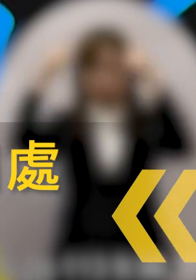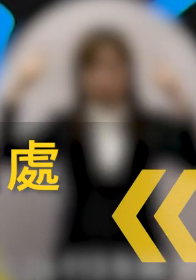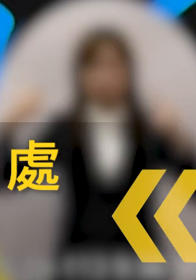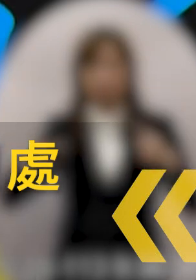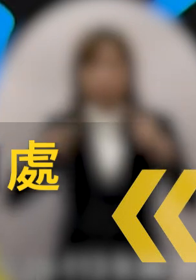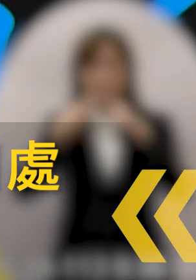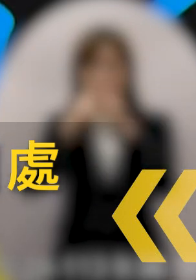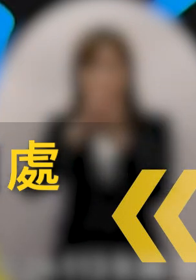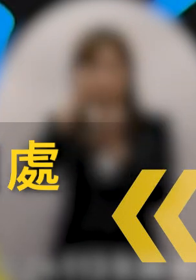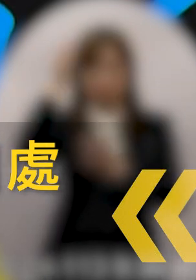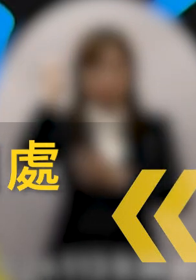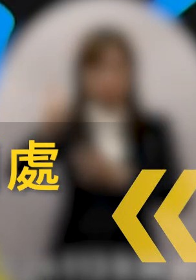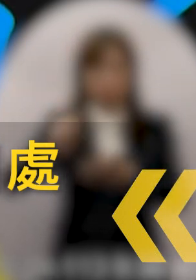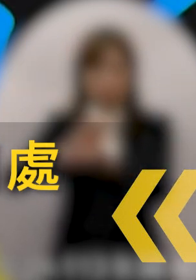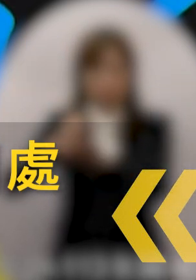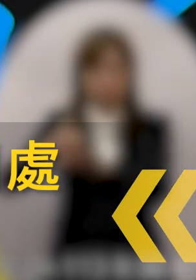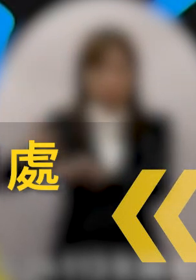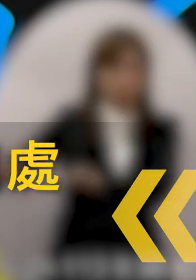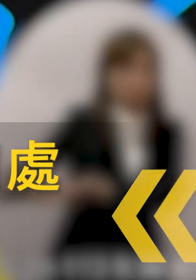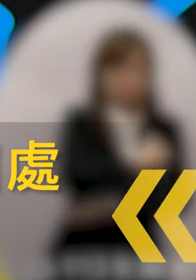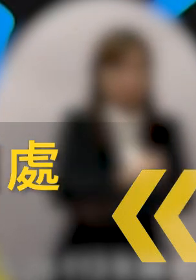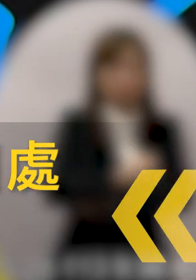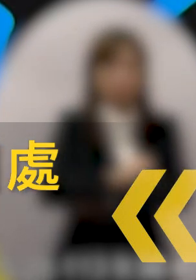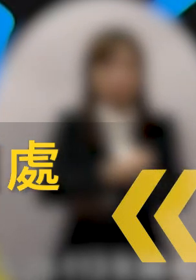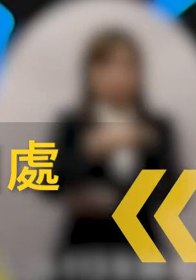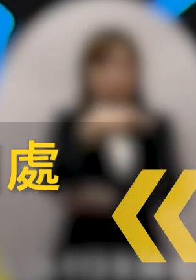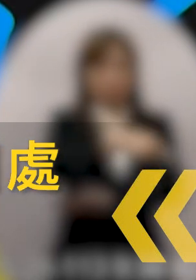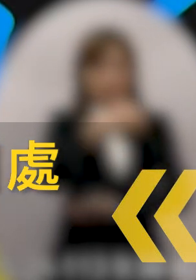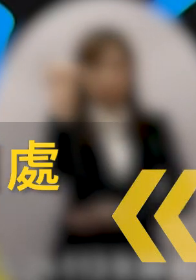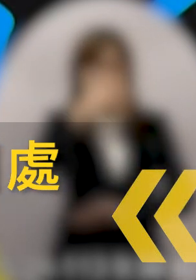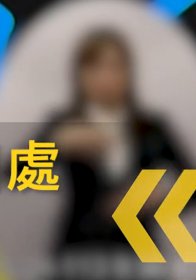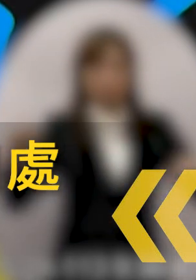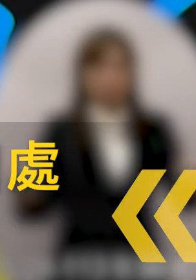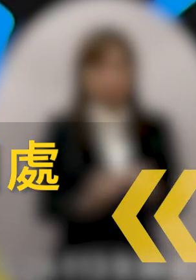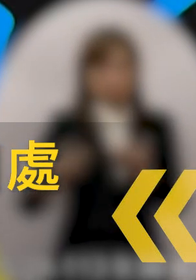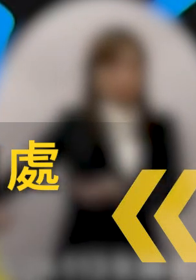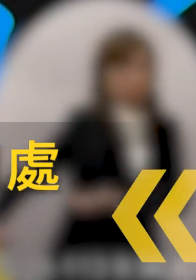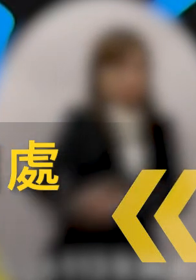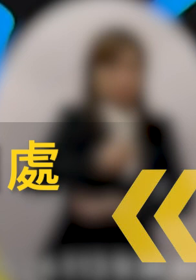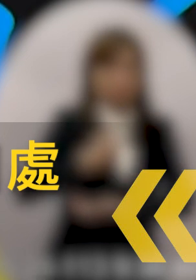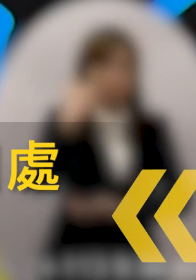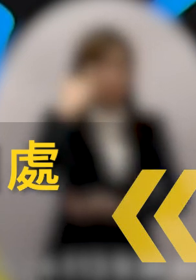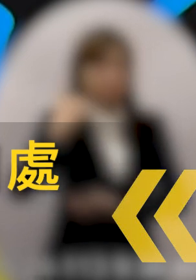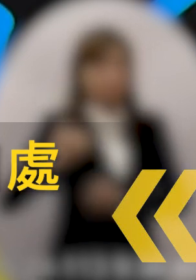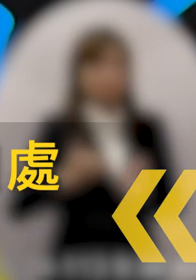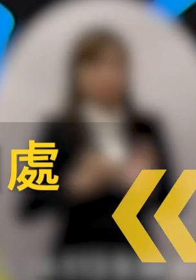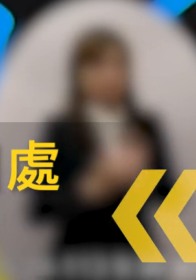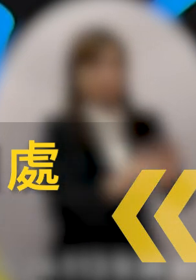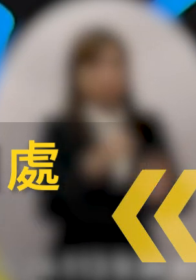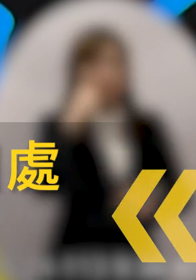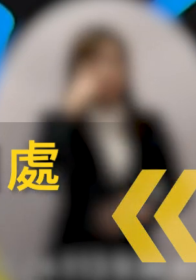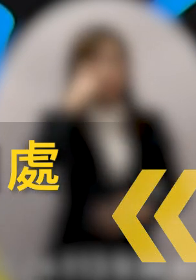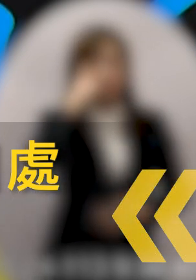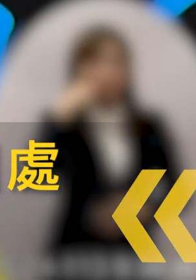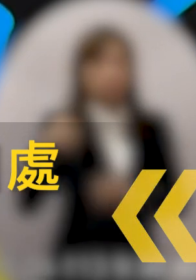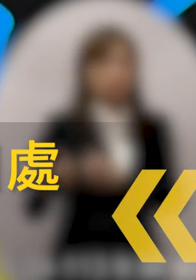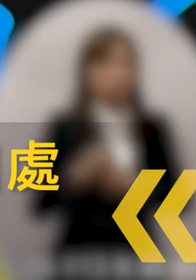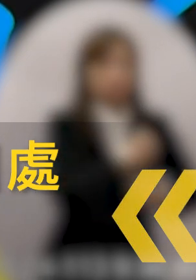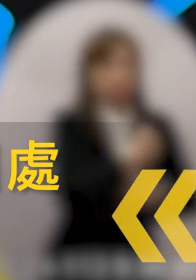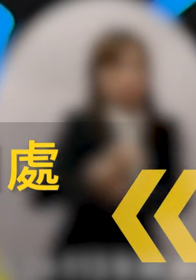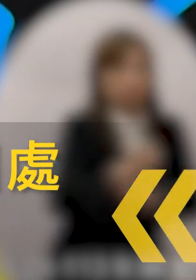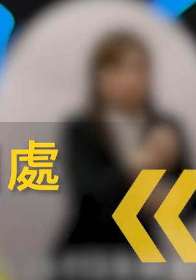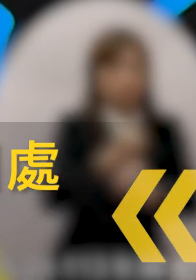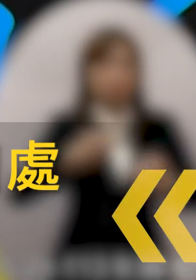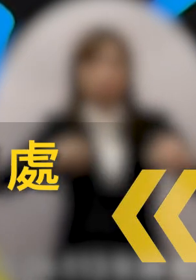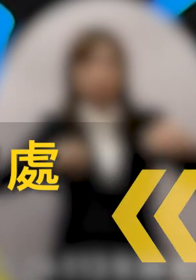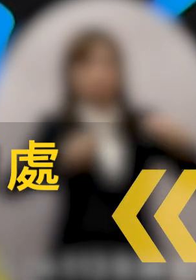书，一瞬间爆发力，抢了之后没有人拦得出来，左一步右一步立刻冲出了会场。这